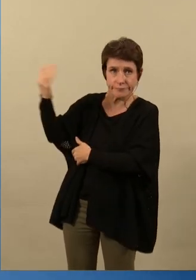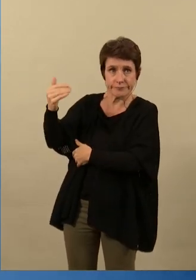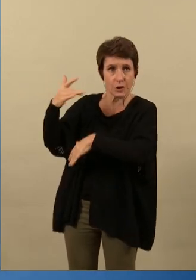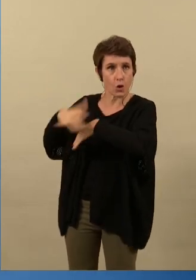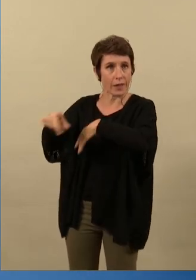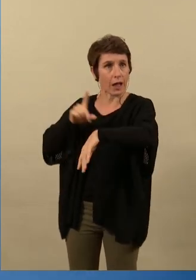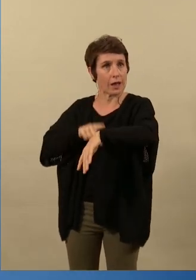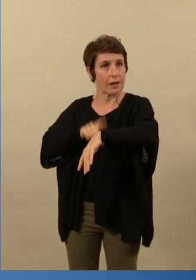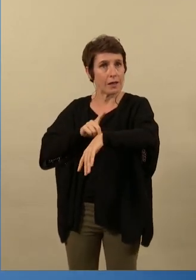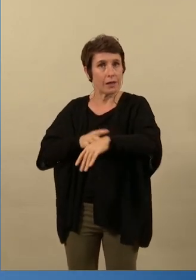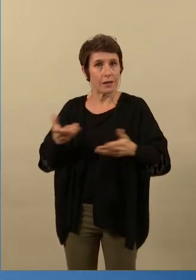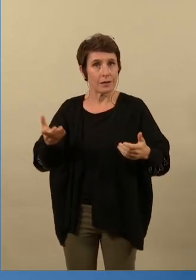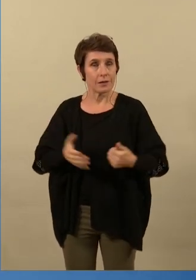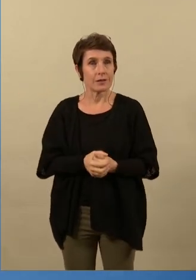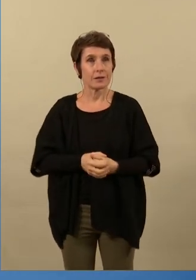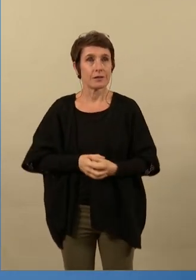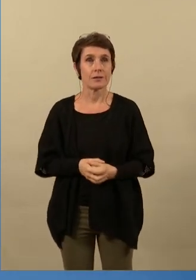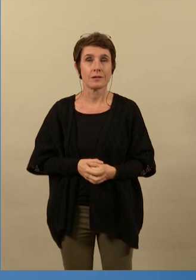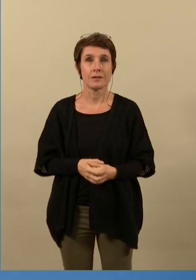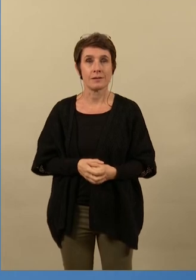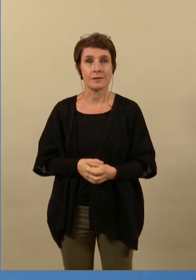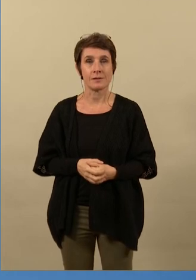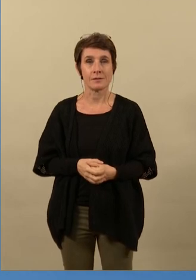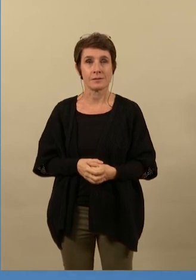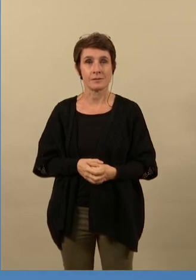en retard retard